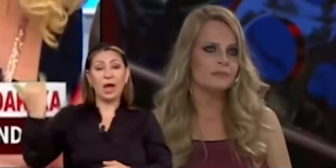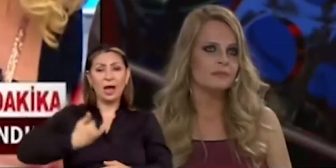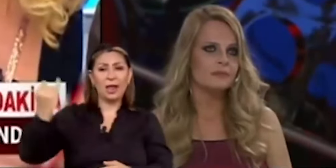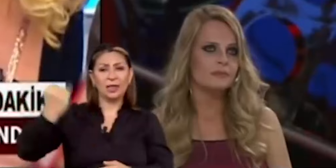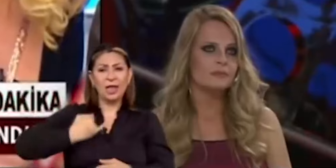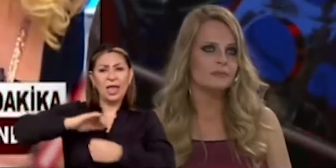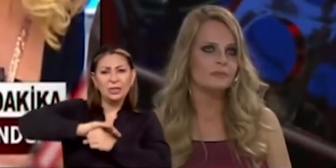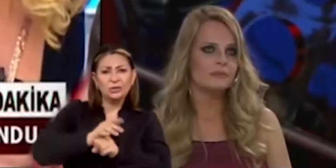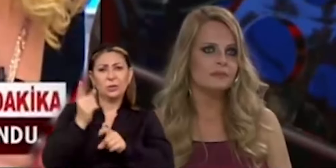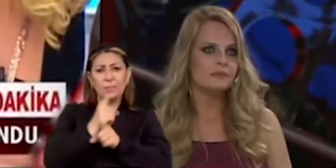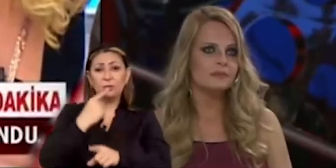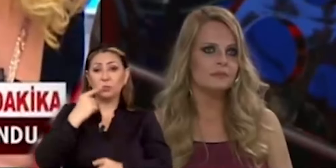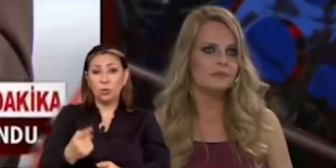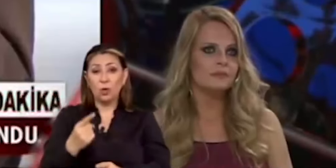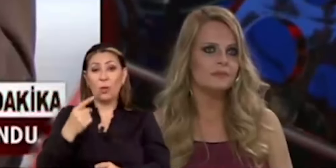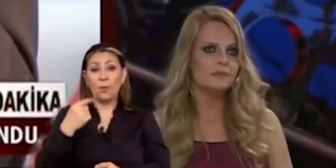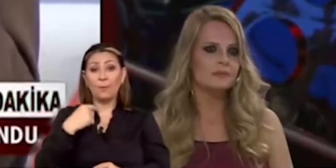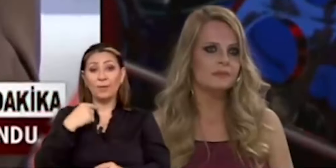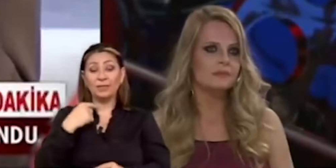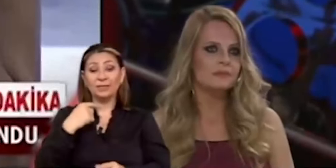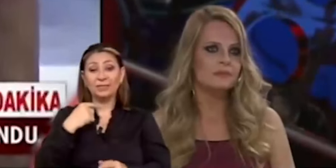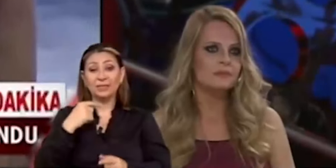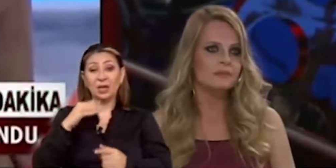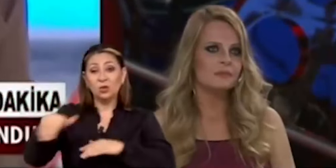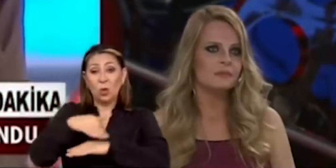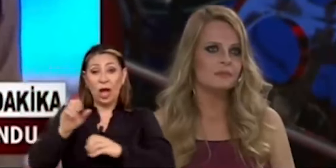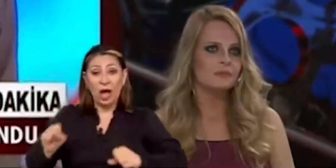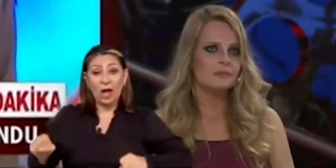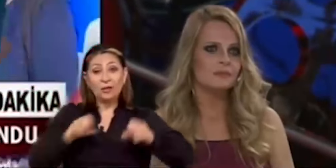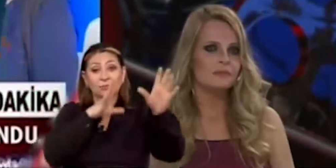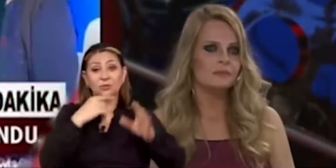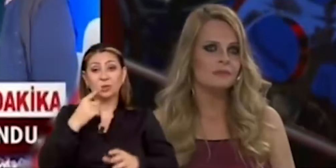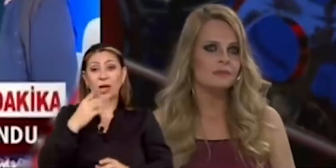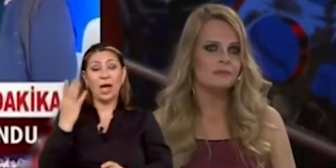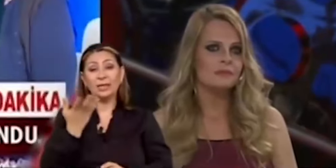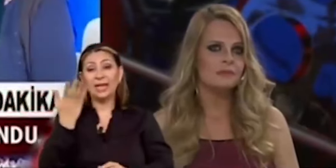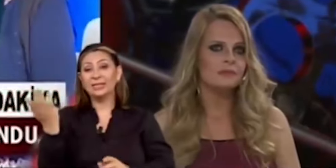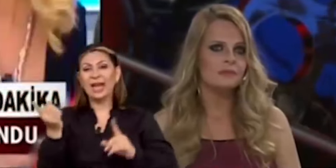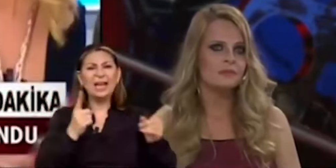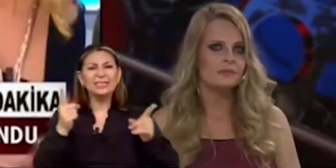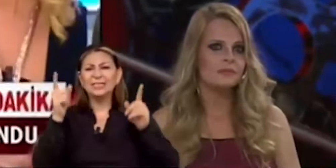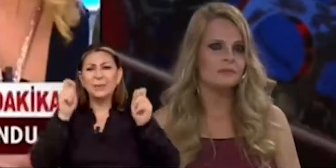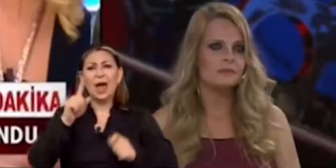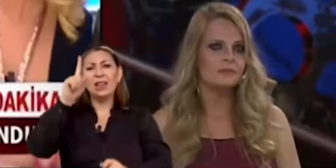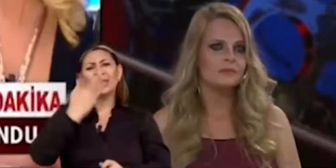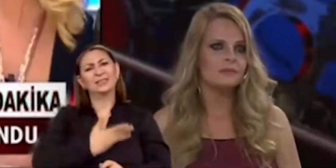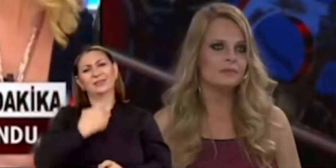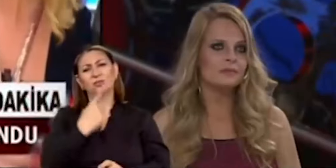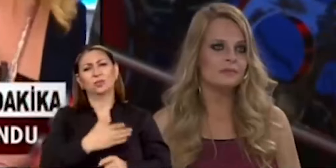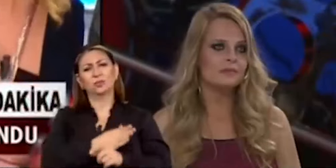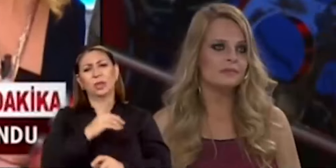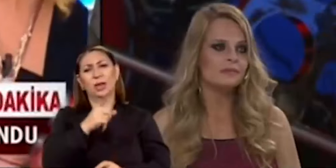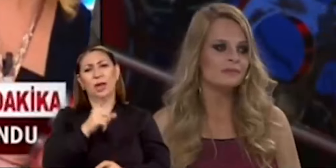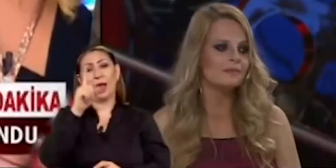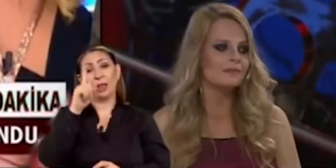ediyordu, iskenceler yapıyordu dedi. Beni gezen onunda dedi, dışarı atmış dedi, beni dedi. Hangisi hangisine yapar? Bana Allah için doğrusunu söyle.